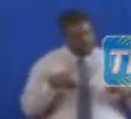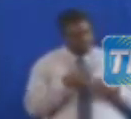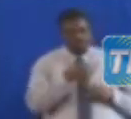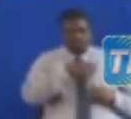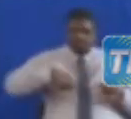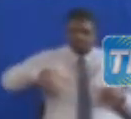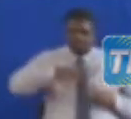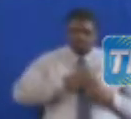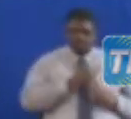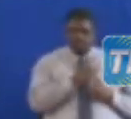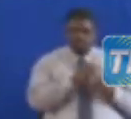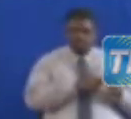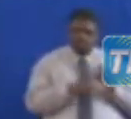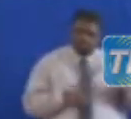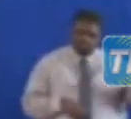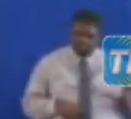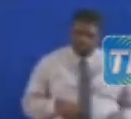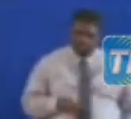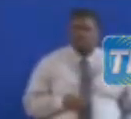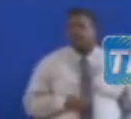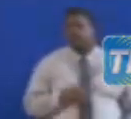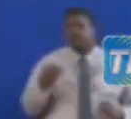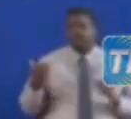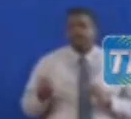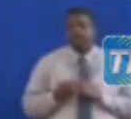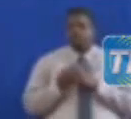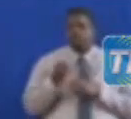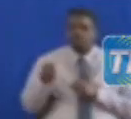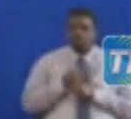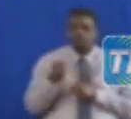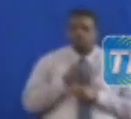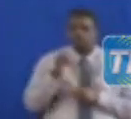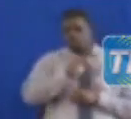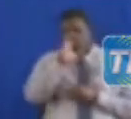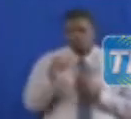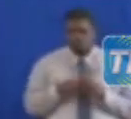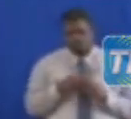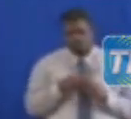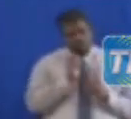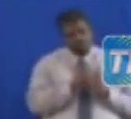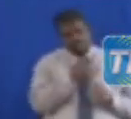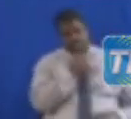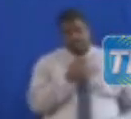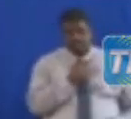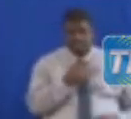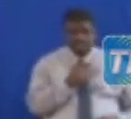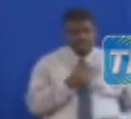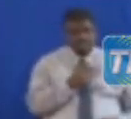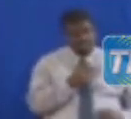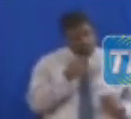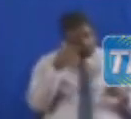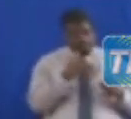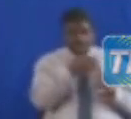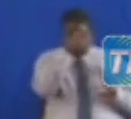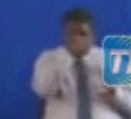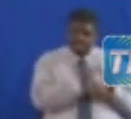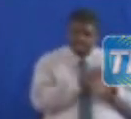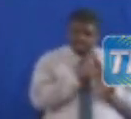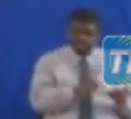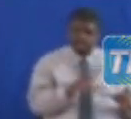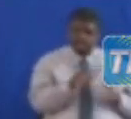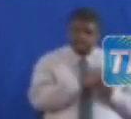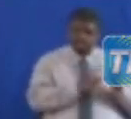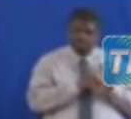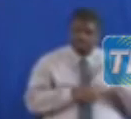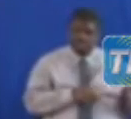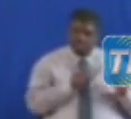zetu za management za halmashauri ya CMTs, pamoja na watumishi wote wa ofisi ya Rais Temisemi na taasisi zake mpaka ngazi ya chini kabisa ya